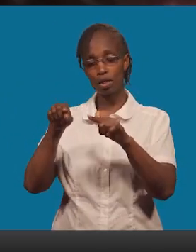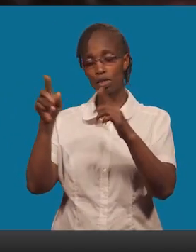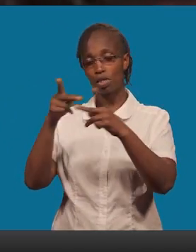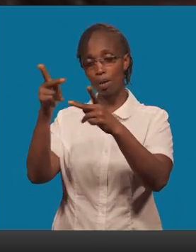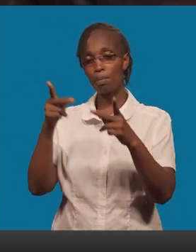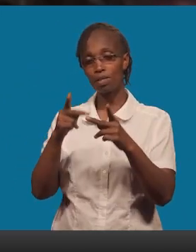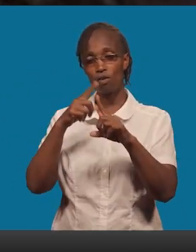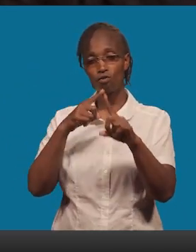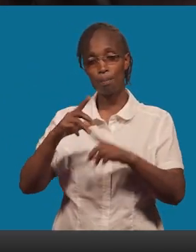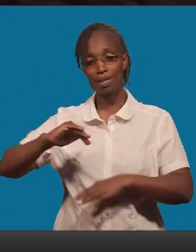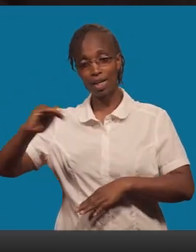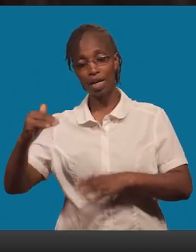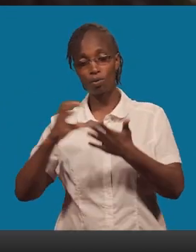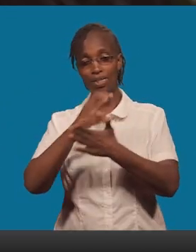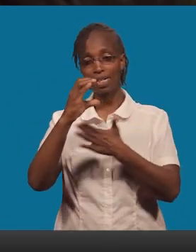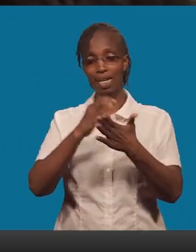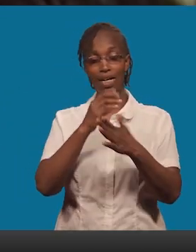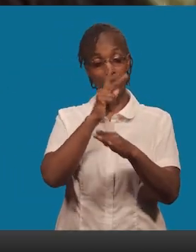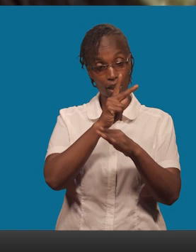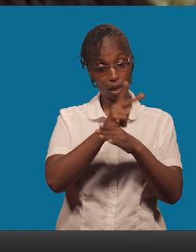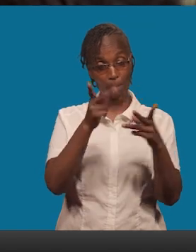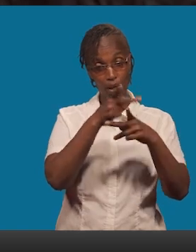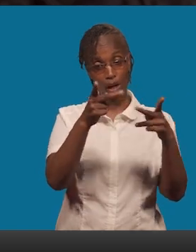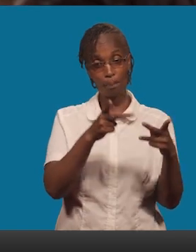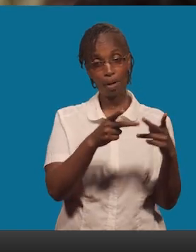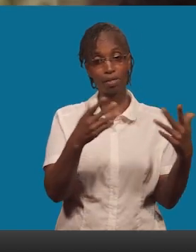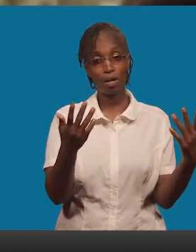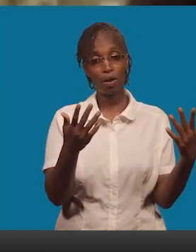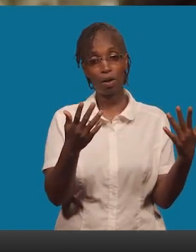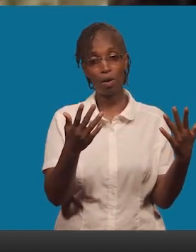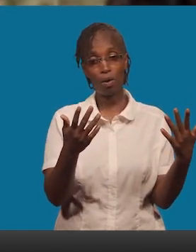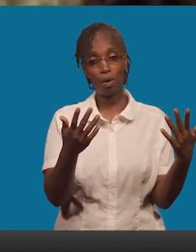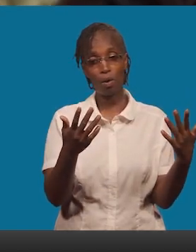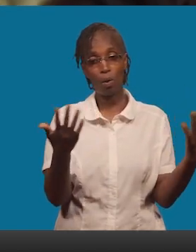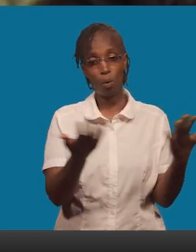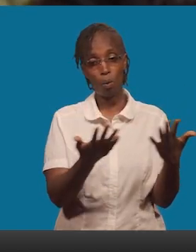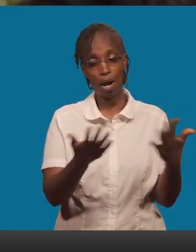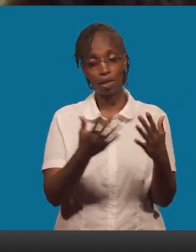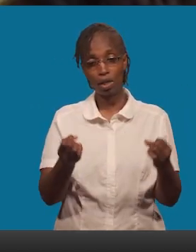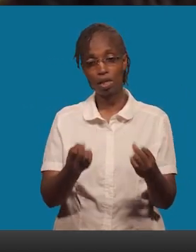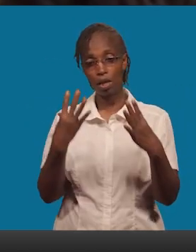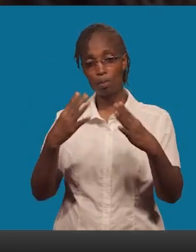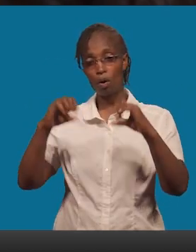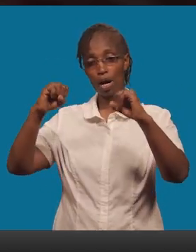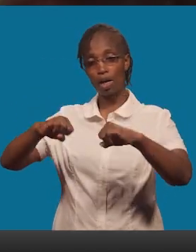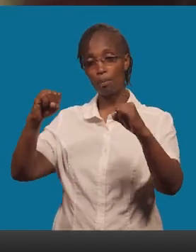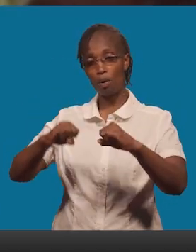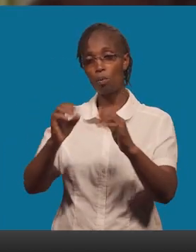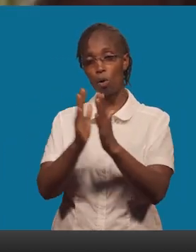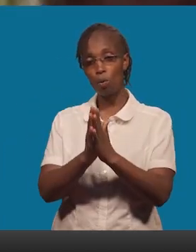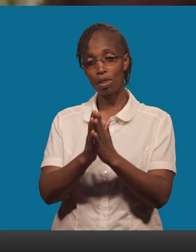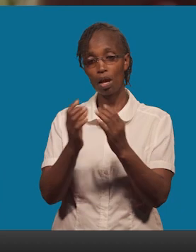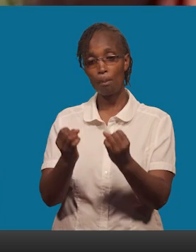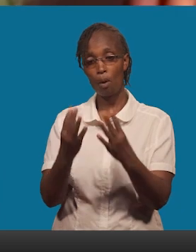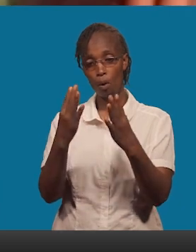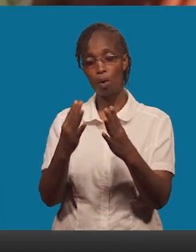the judiciary from the town center and put them in a place that probably more agreeable with them, with a better you